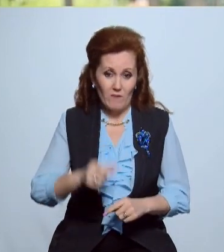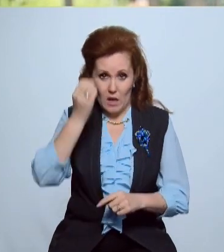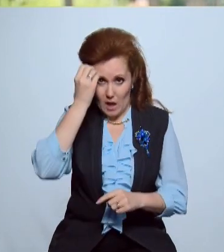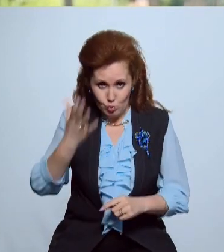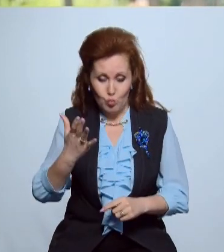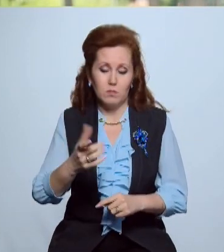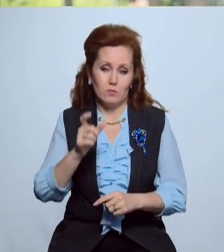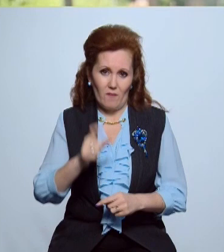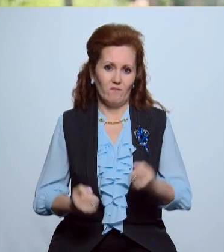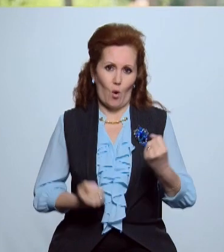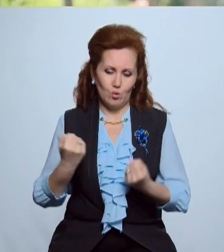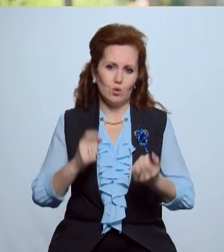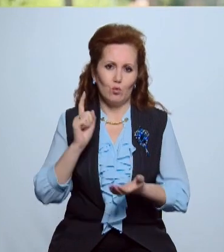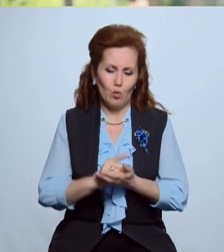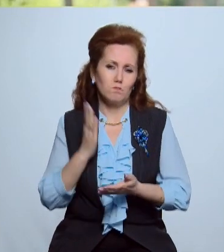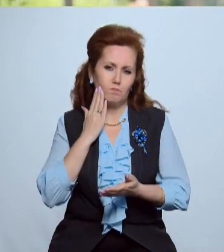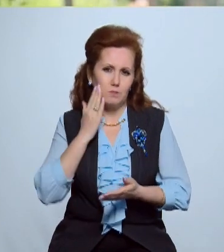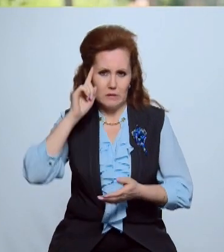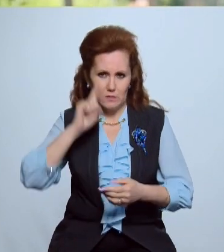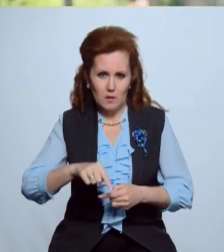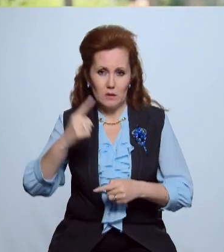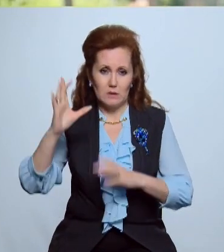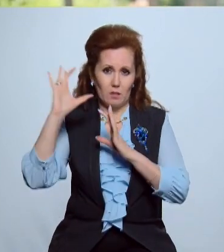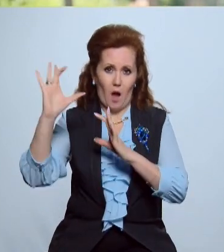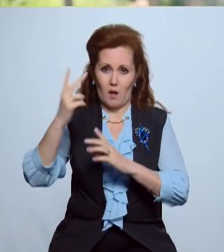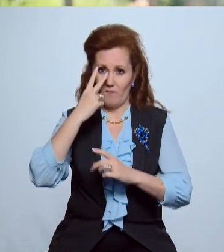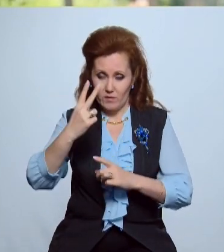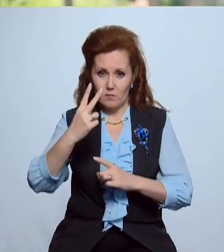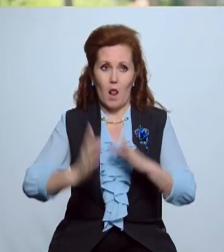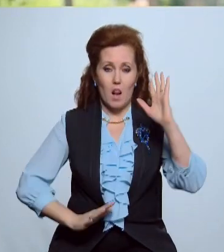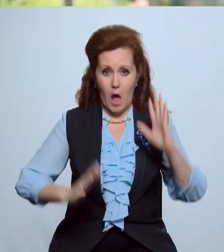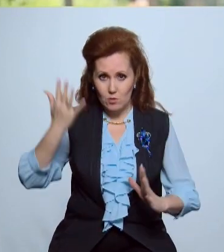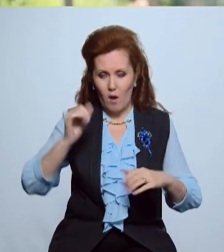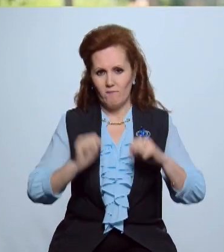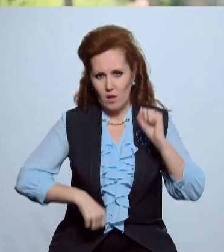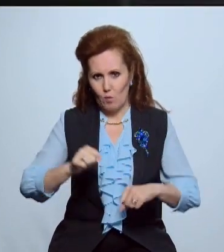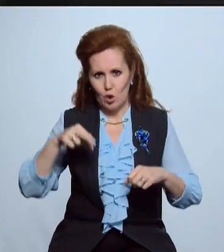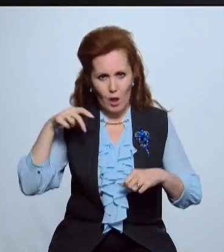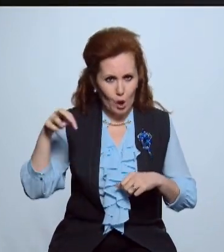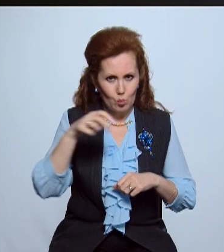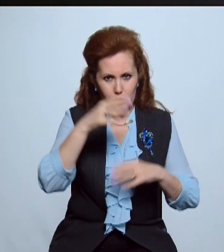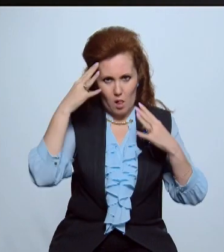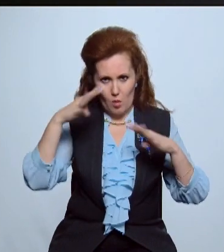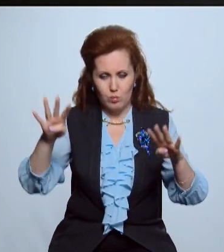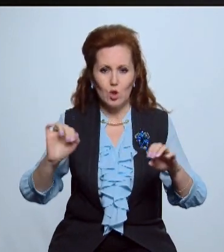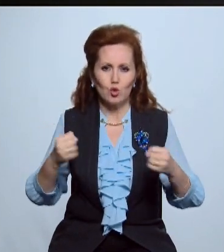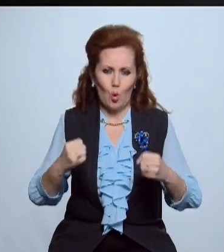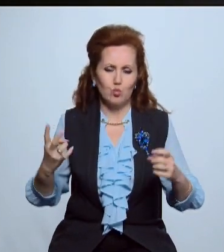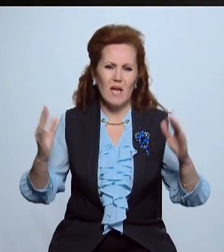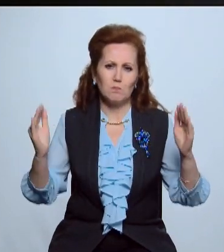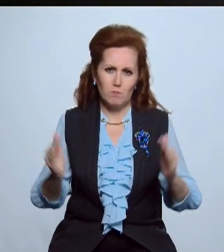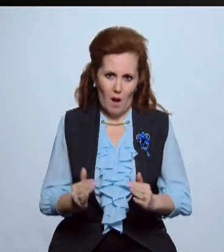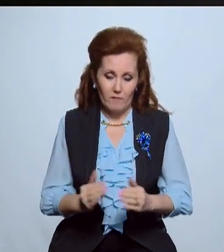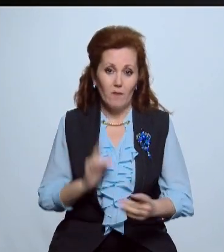в первую очередь человек, водитель, должен уже предполагать, что когда он проезжает лесной массив, возможно такое происшествие. Чаще всего встречи с